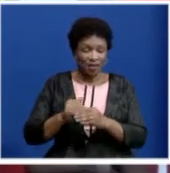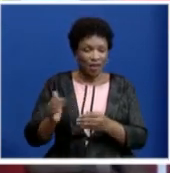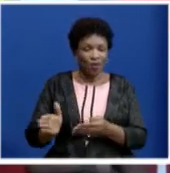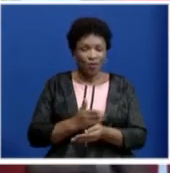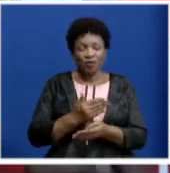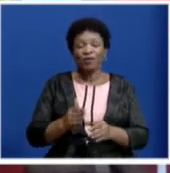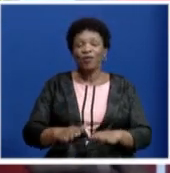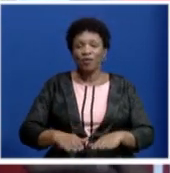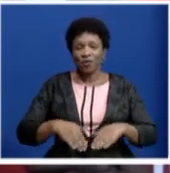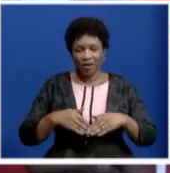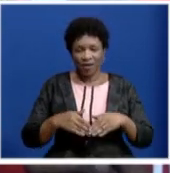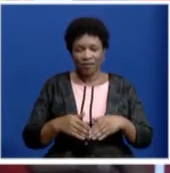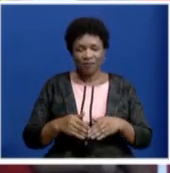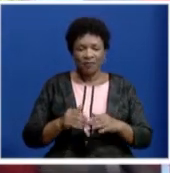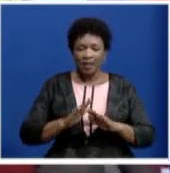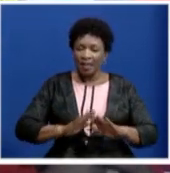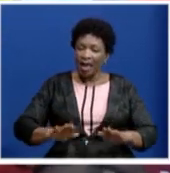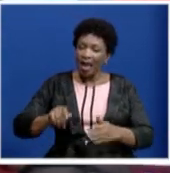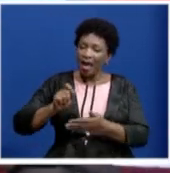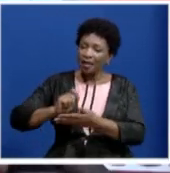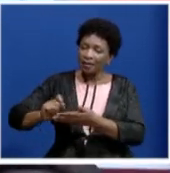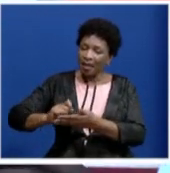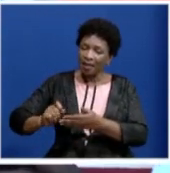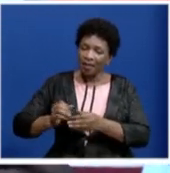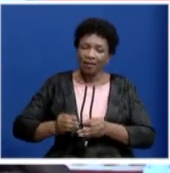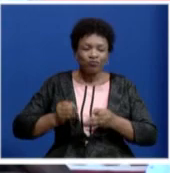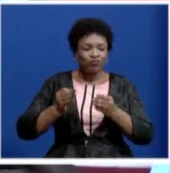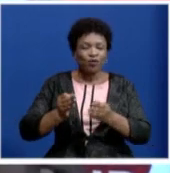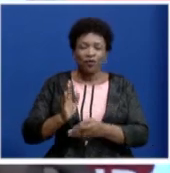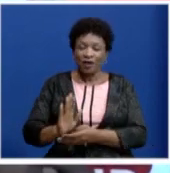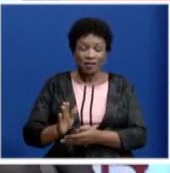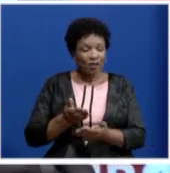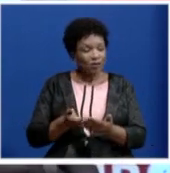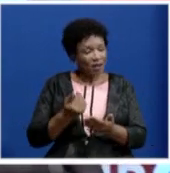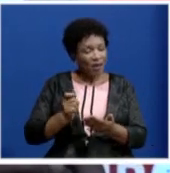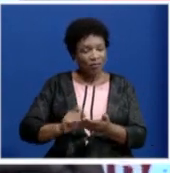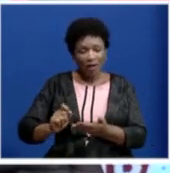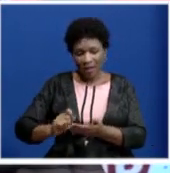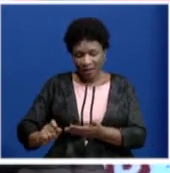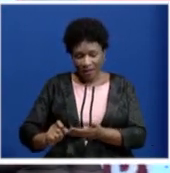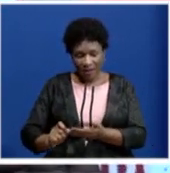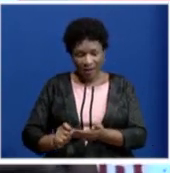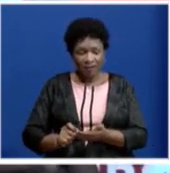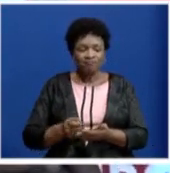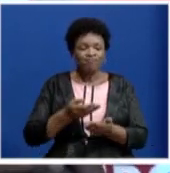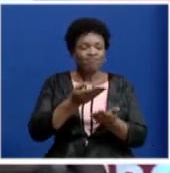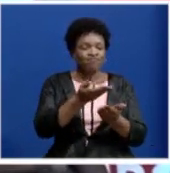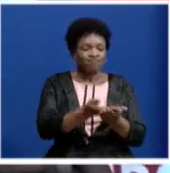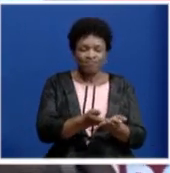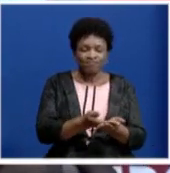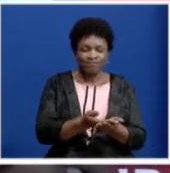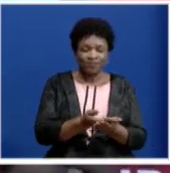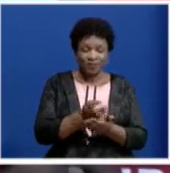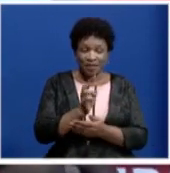ubung kwa sababu tayari wale walaa rufaa zao sababu za rufaa na waka kwa kua submission maake